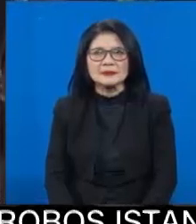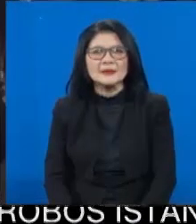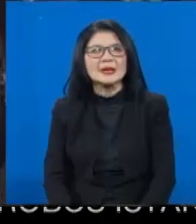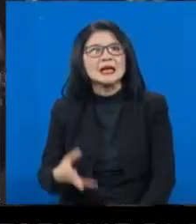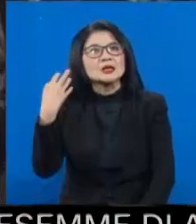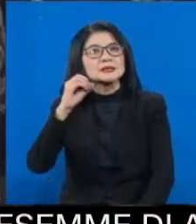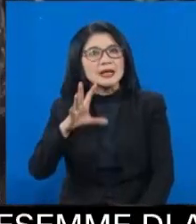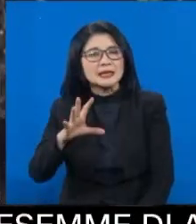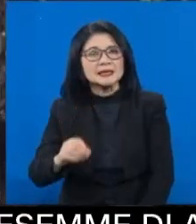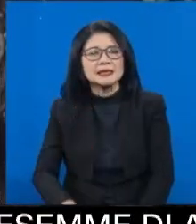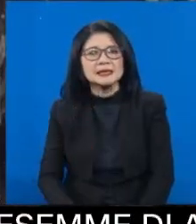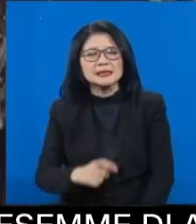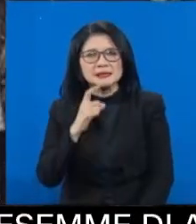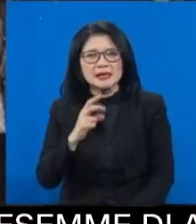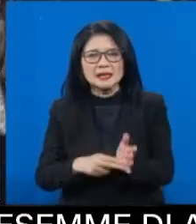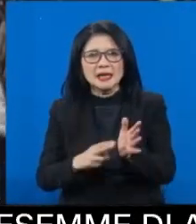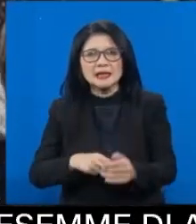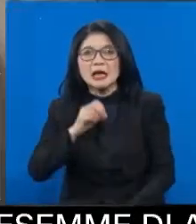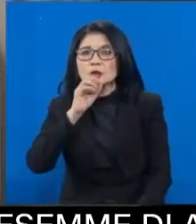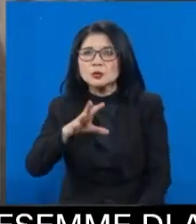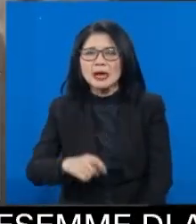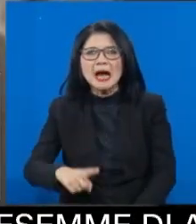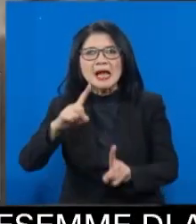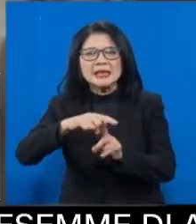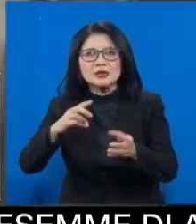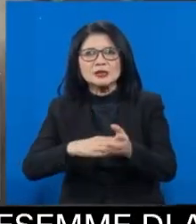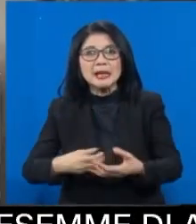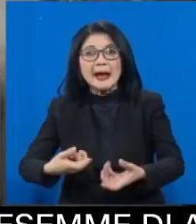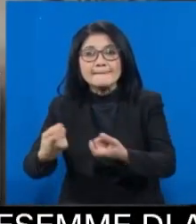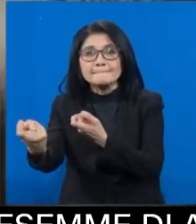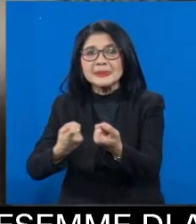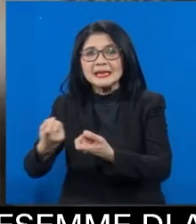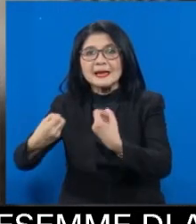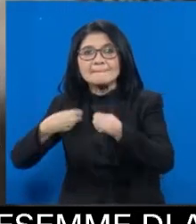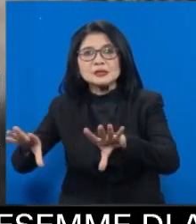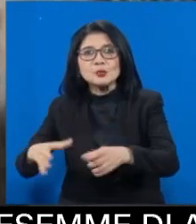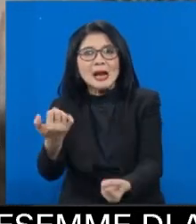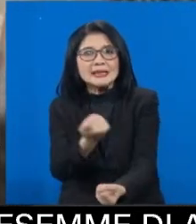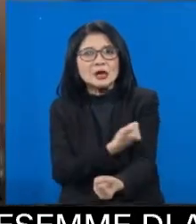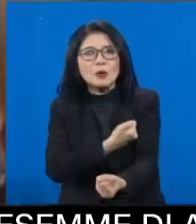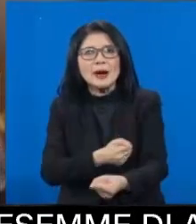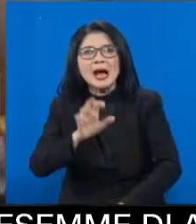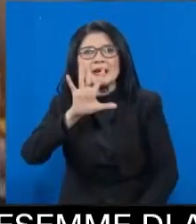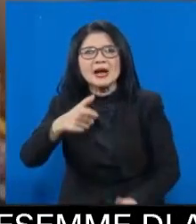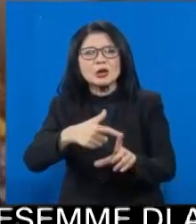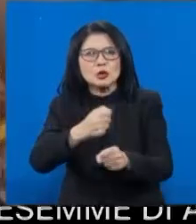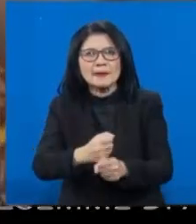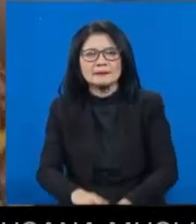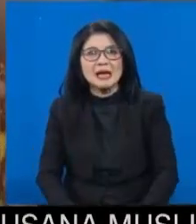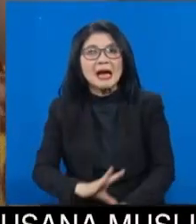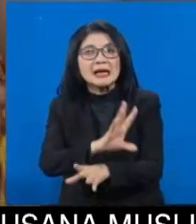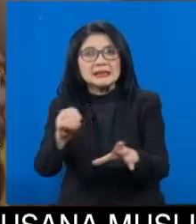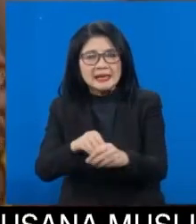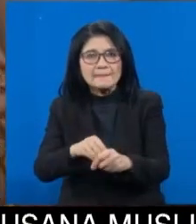dari CNNIndonesia.com, Teddy diduga menjadi pengendali penjualan narkoba seberat 5 kg. Keterlibatan